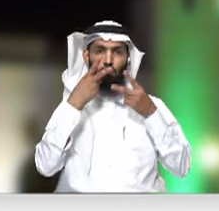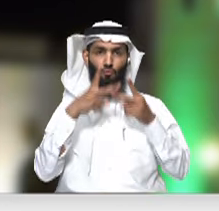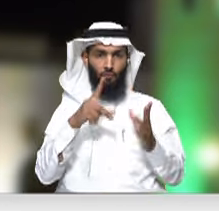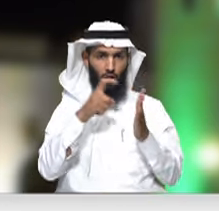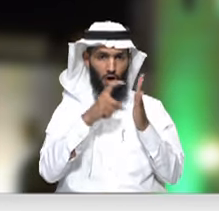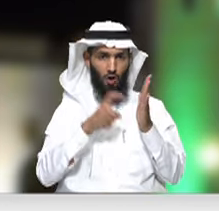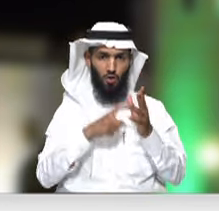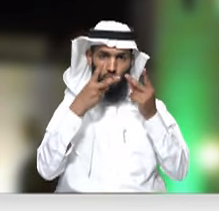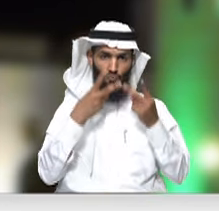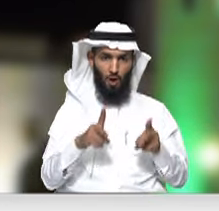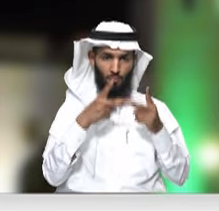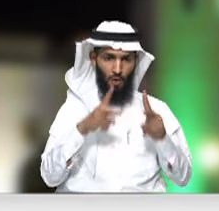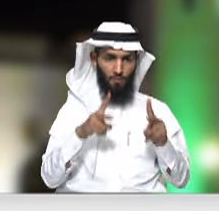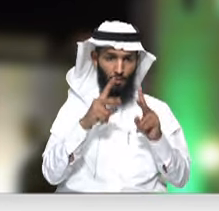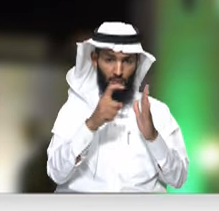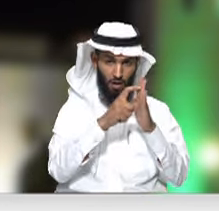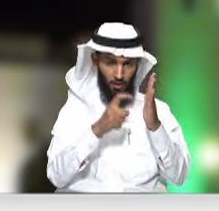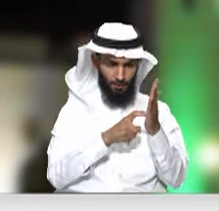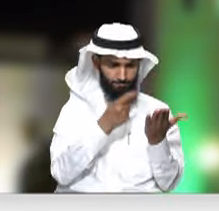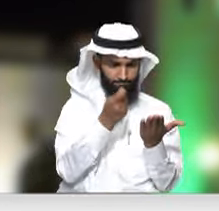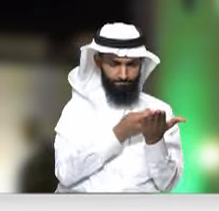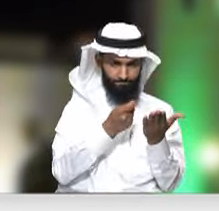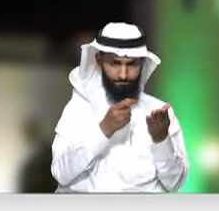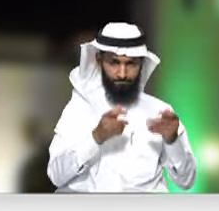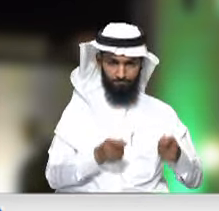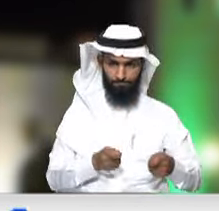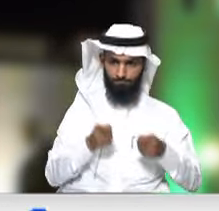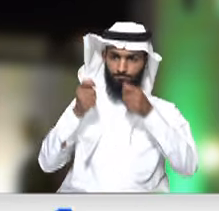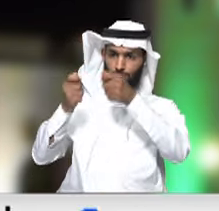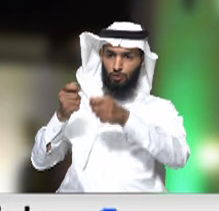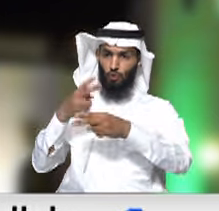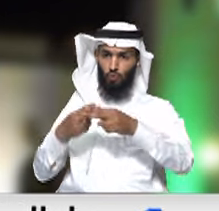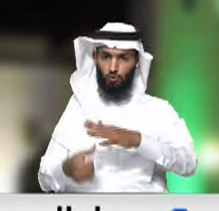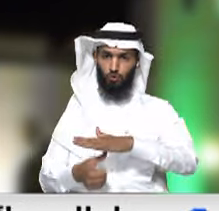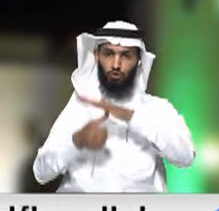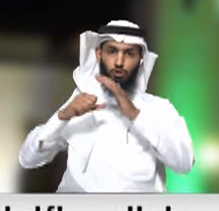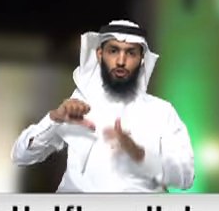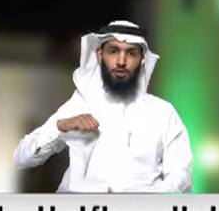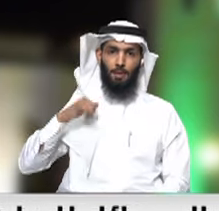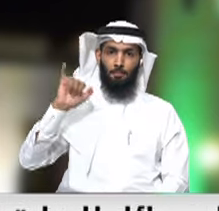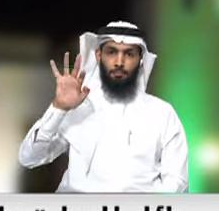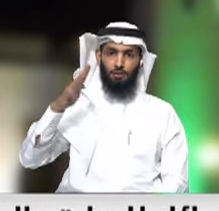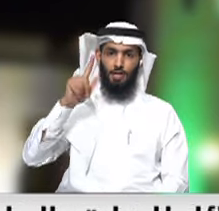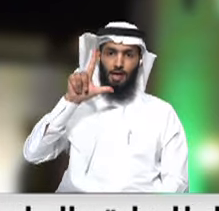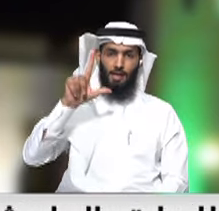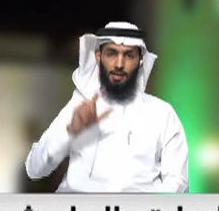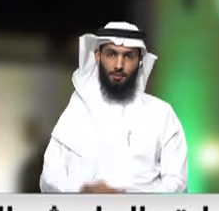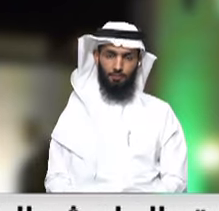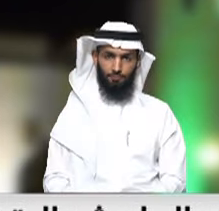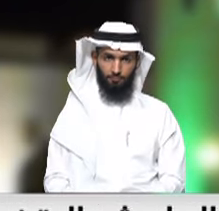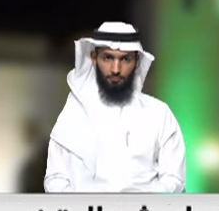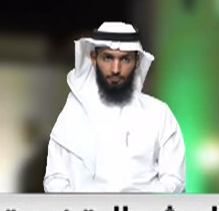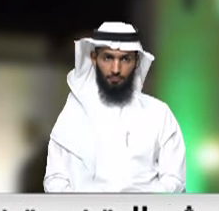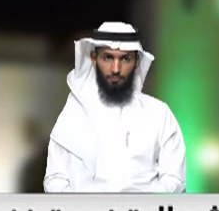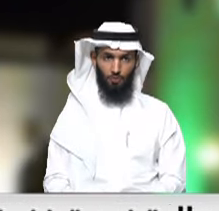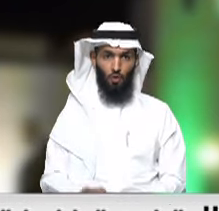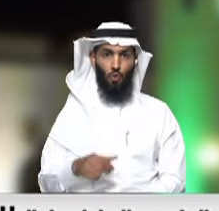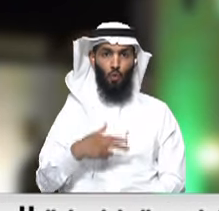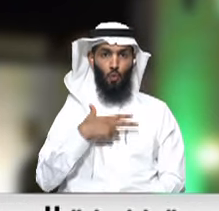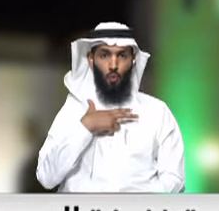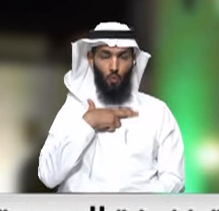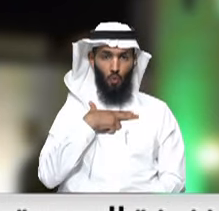لحضرة صاحب السمو أمير البلاد الشيخ مشعل الأحمد الجابر الصباح حفظه الله ورعاه. وكلف مجلس الوزراء